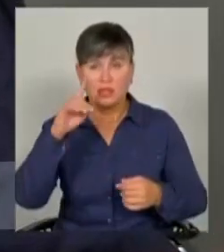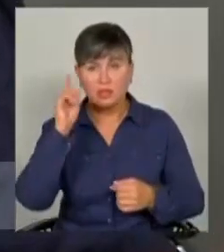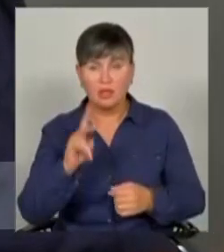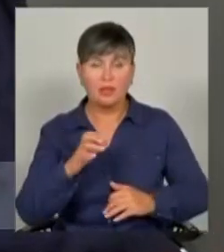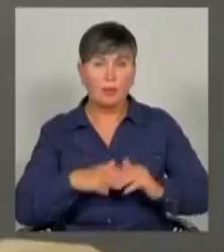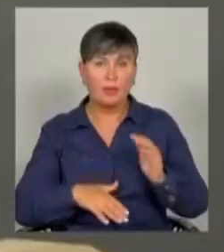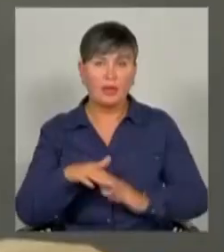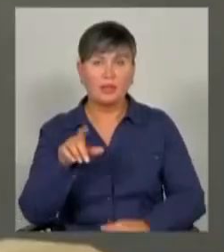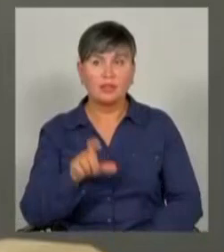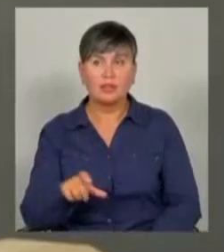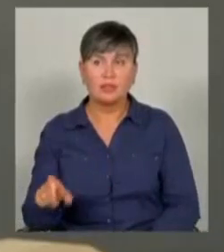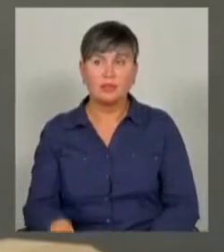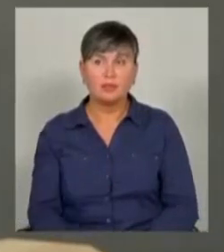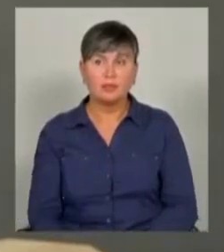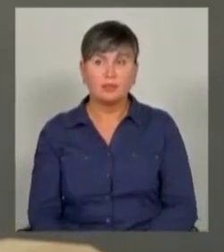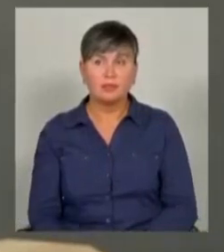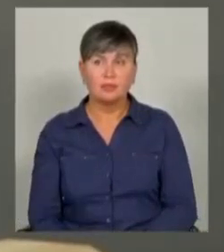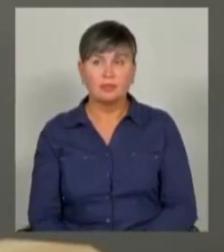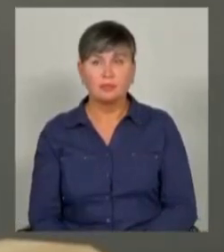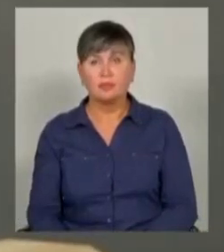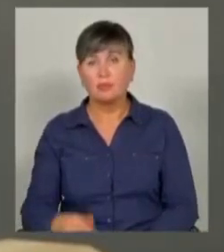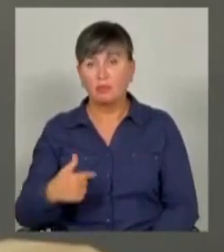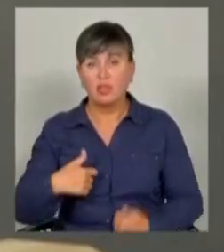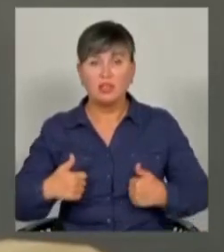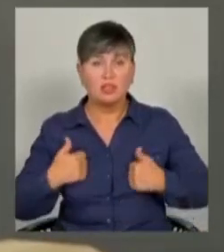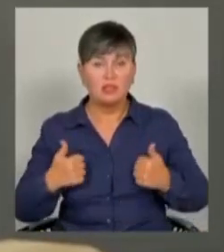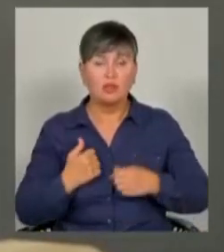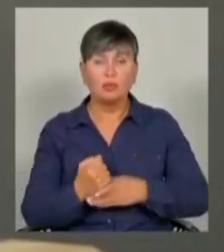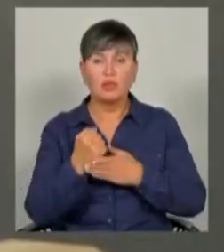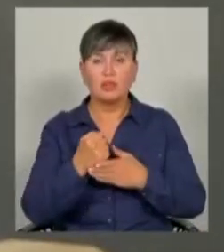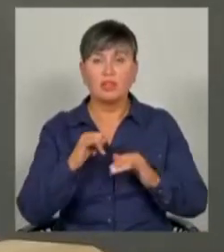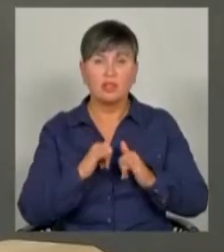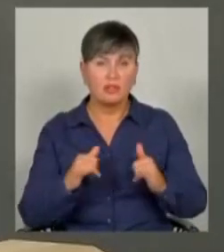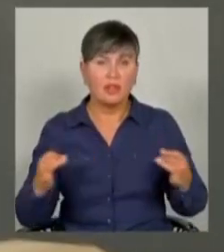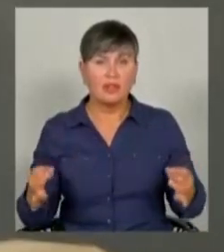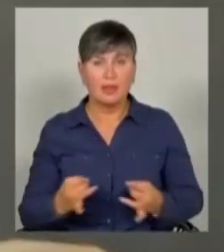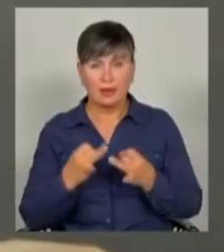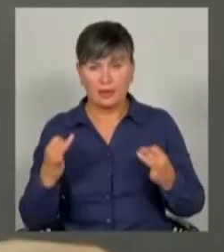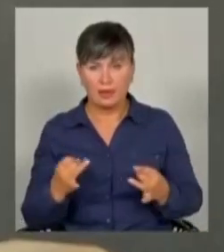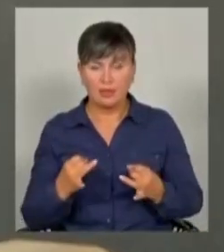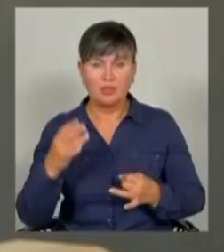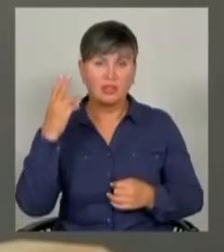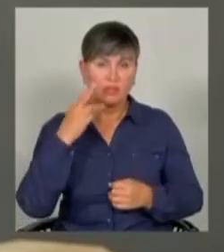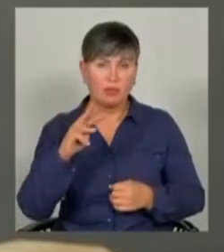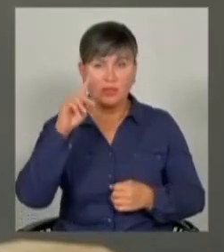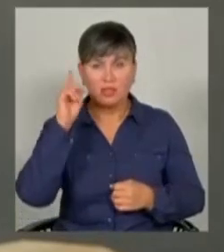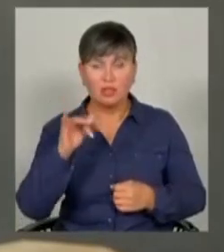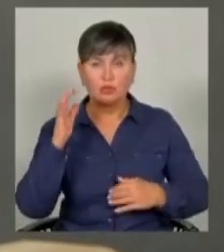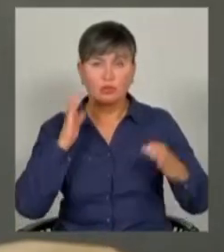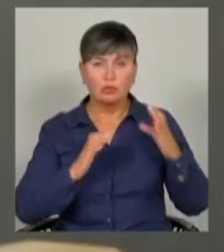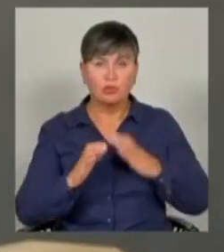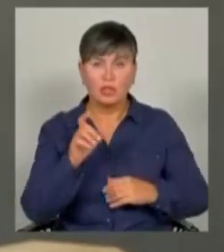на практике. Мы стремимся поддерживать инновации, развивать интерес и современные знания у